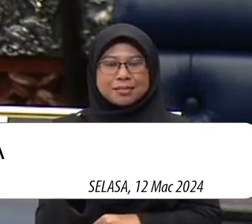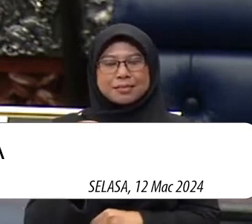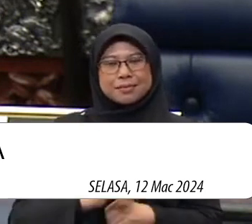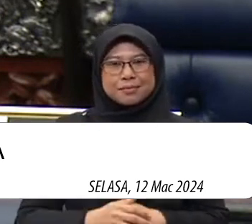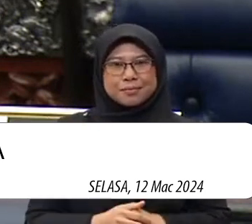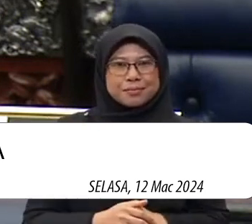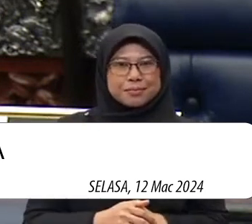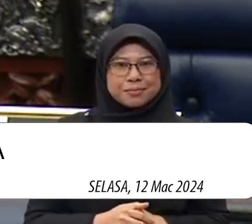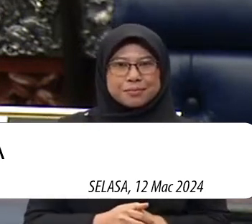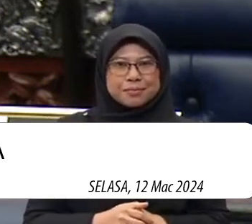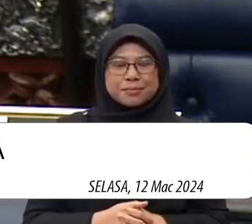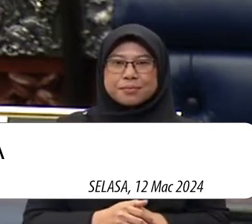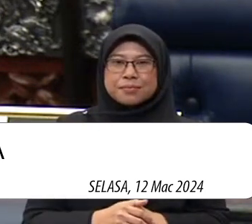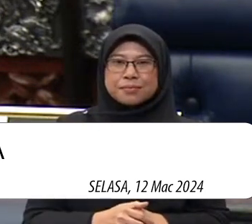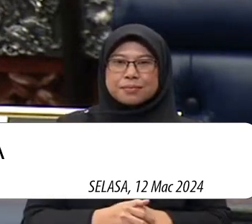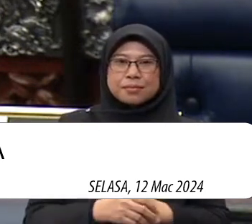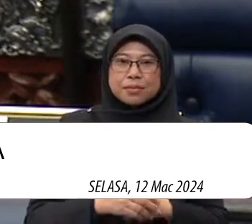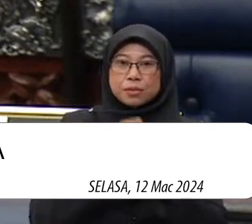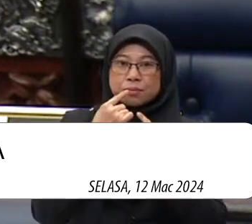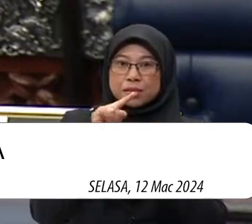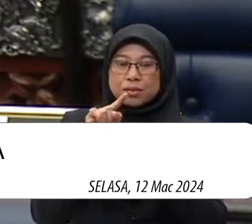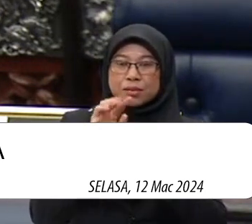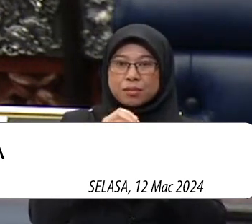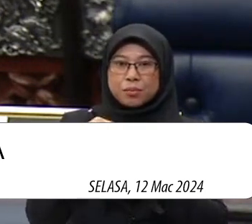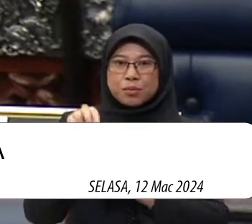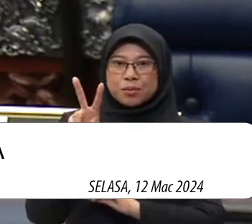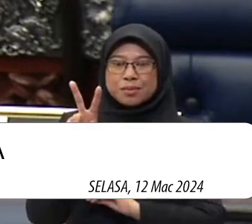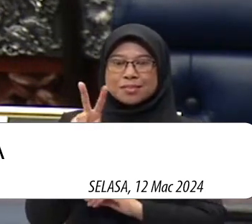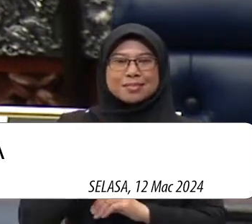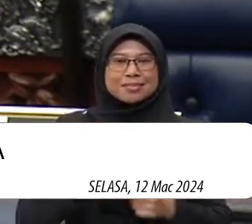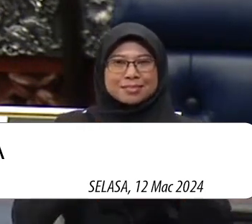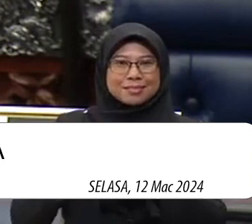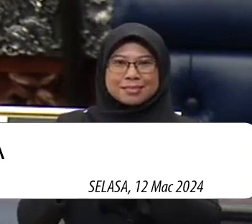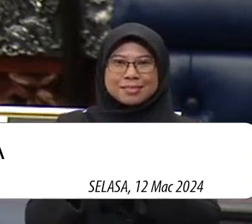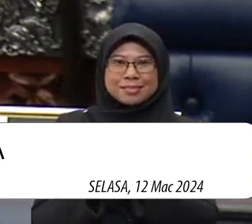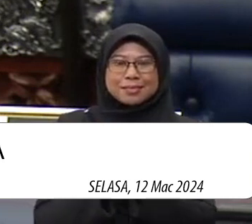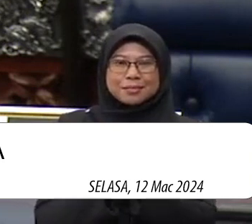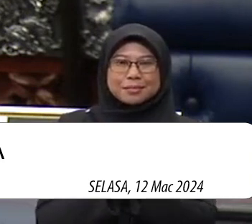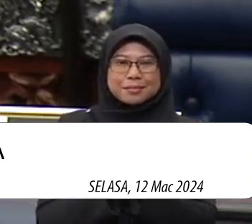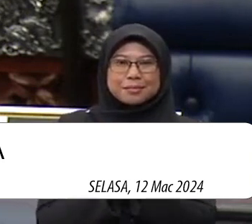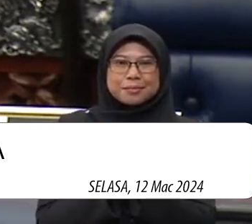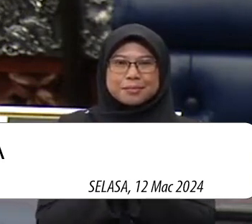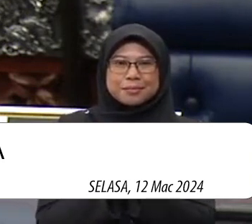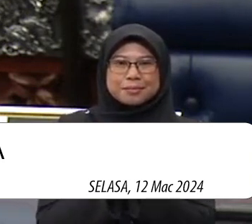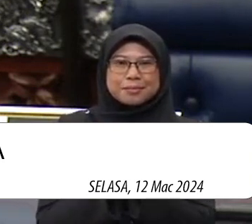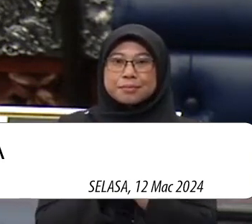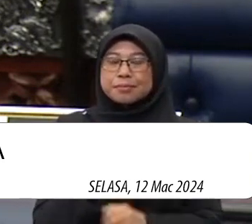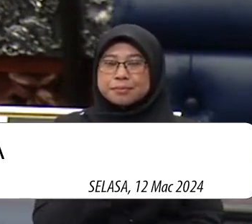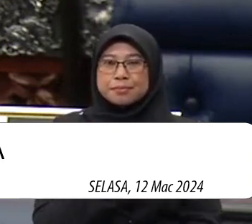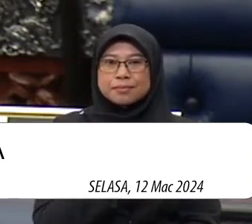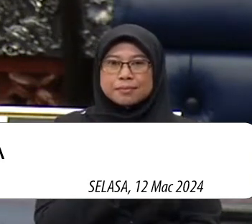Malaysia bagi menjawab soalan yang kedua berkaitan dengan soalan yang saya